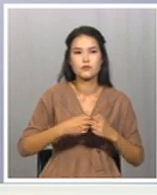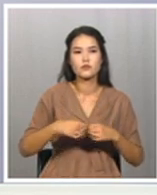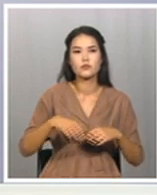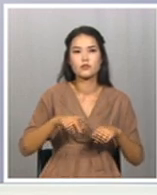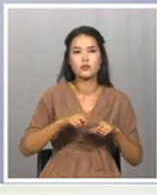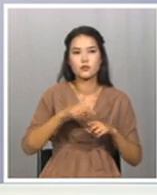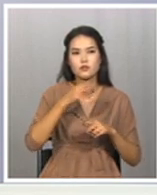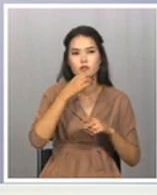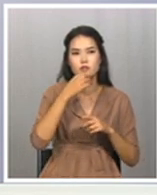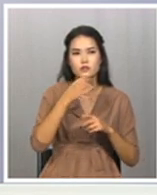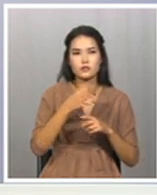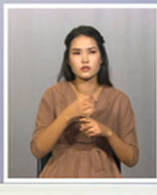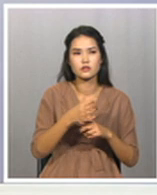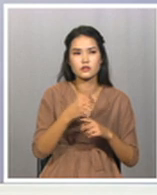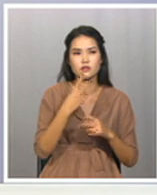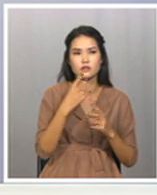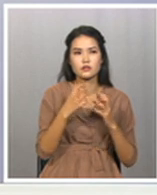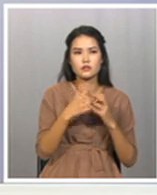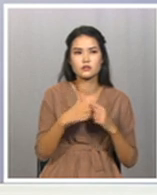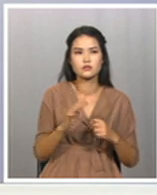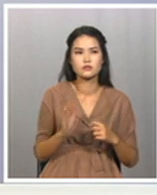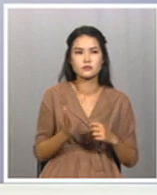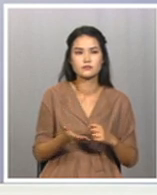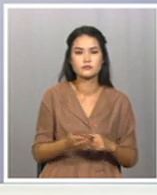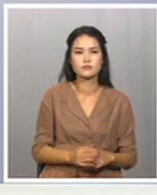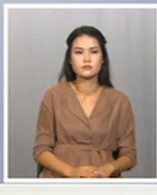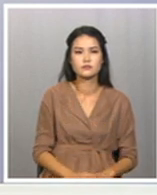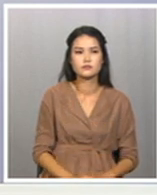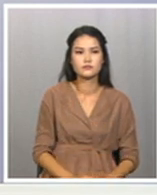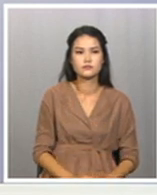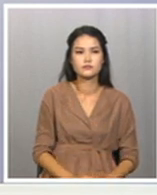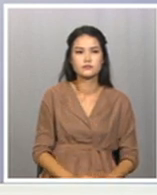боялған бөліктің ауданын табу керек.